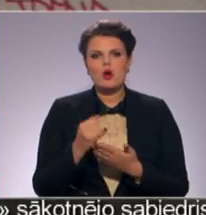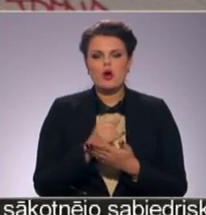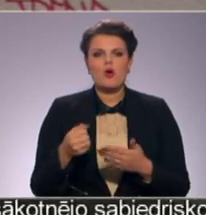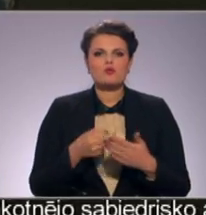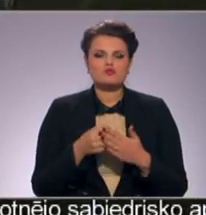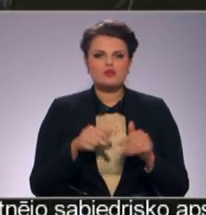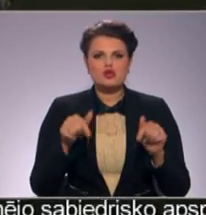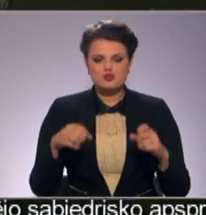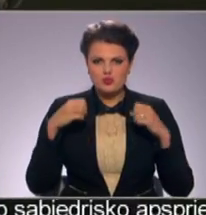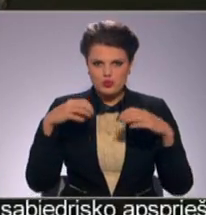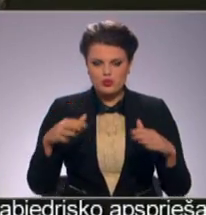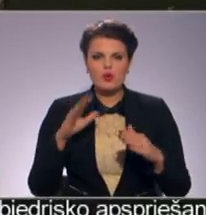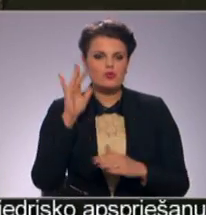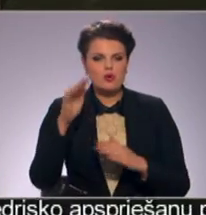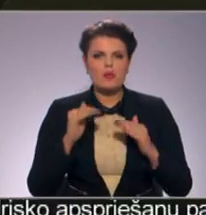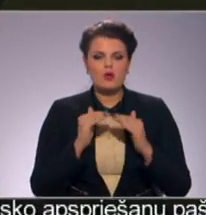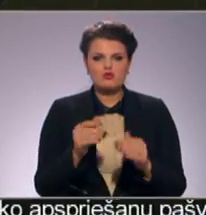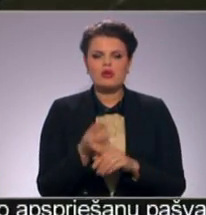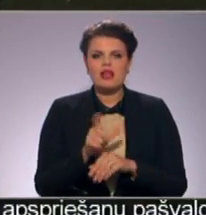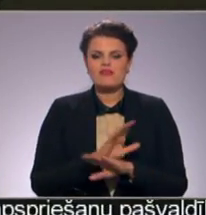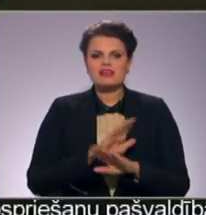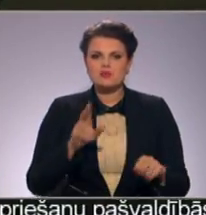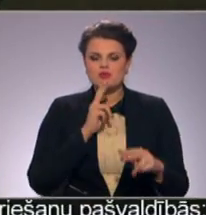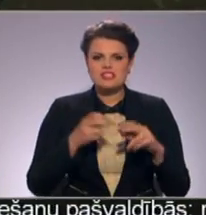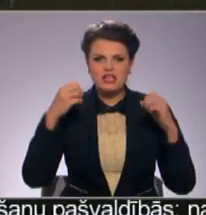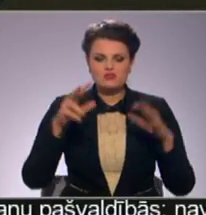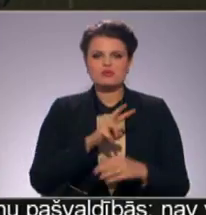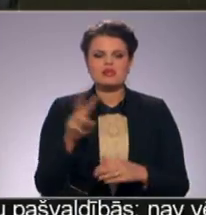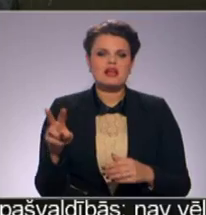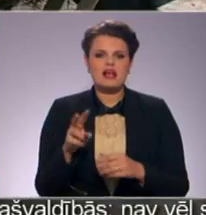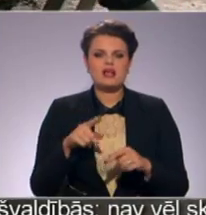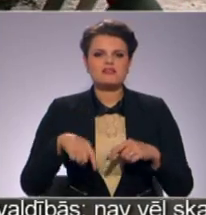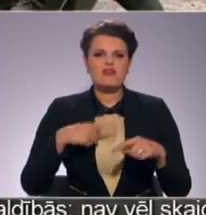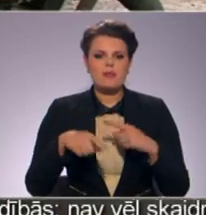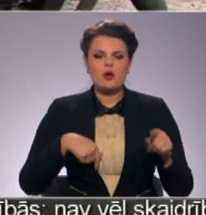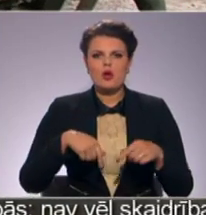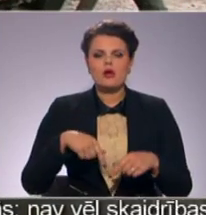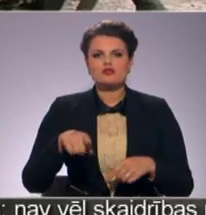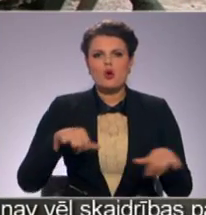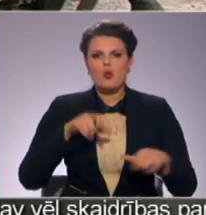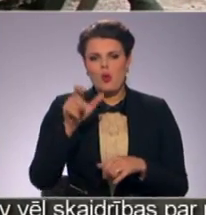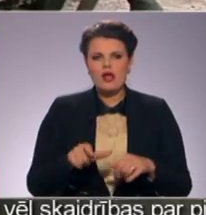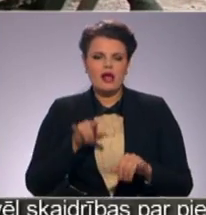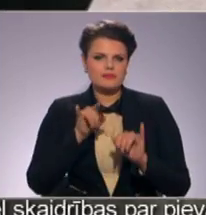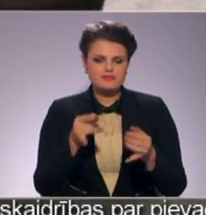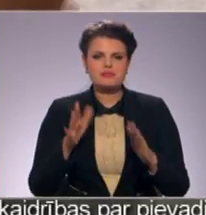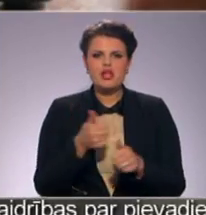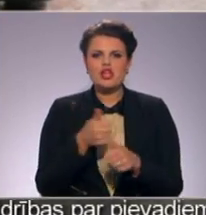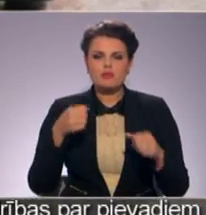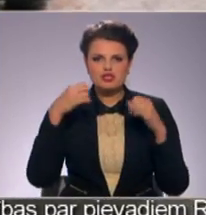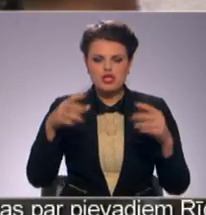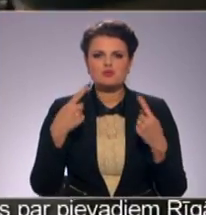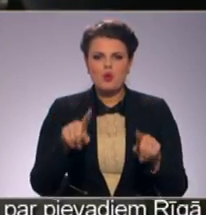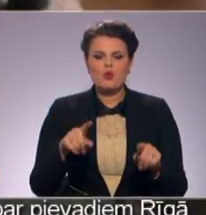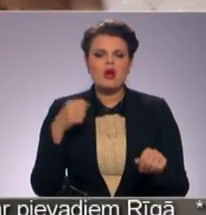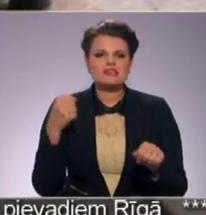šajā tunelī. Turpmāk tunelī vairs nebūs stikla spuldzes, kas vilināja vietējos huligānus, bet īpaši LED apgaismas ķermeņi, ko sadauzīt ir